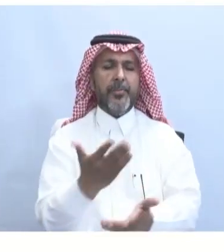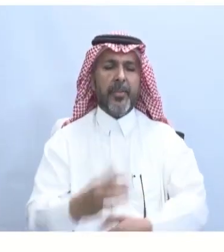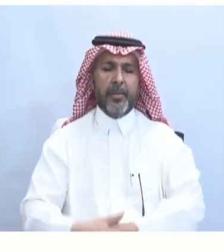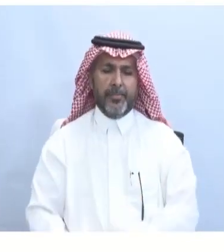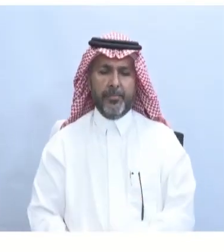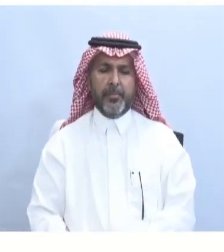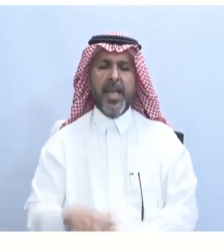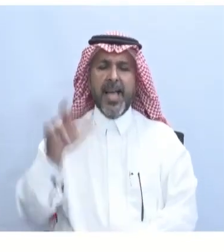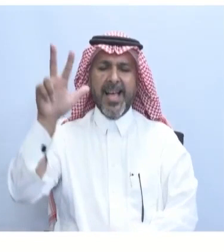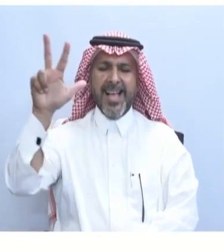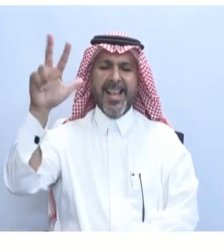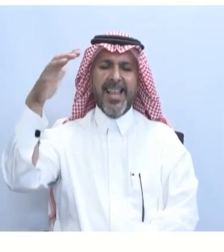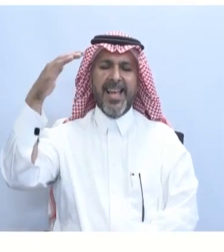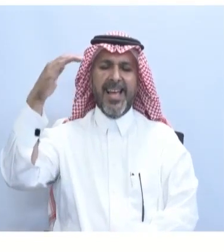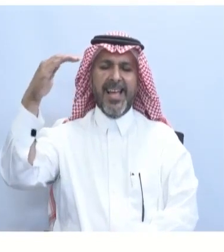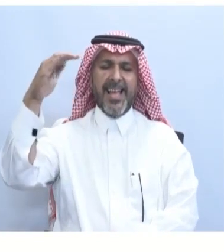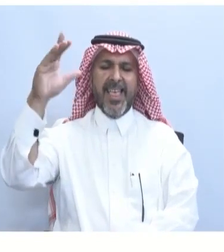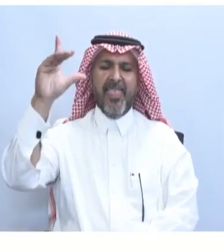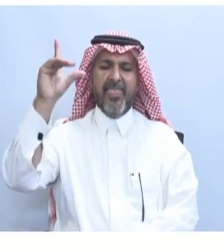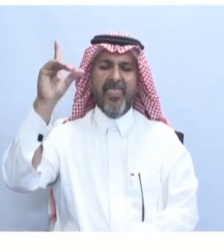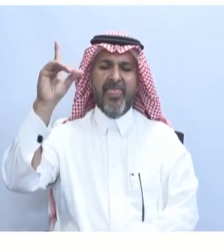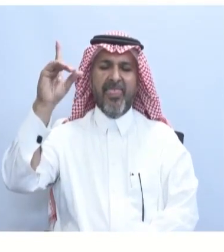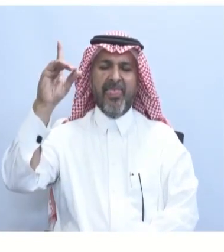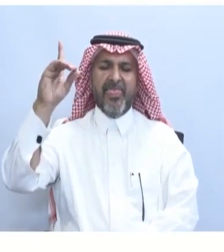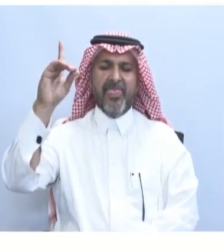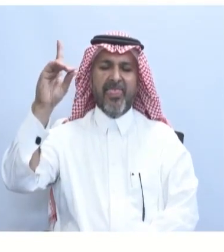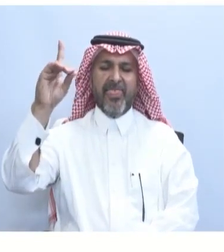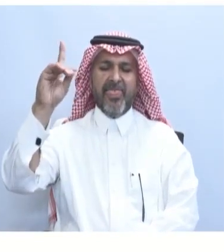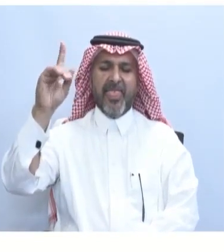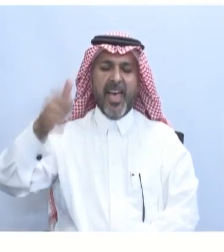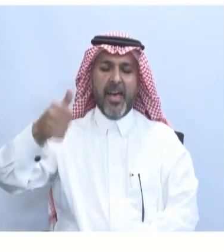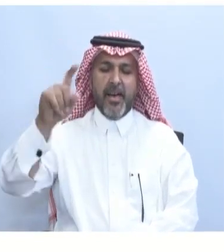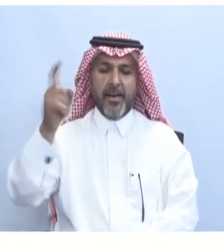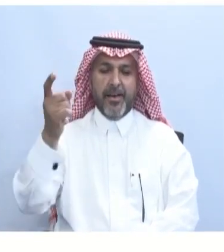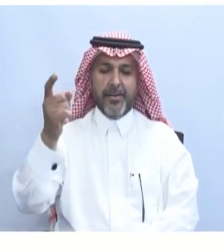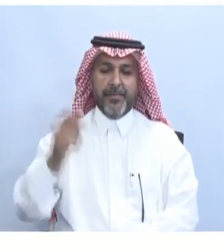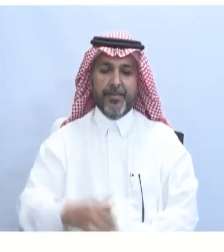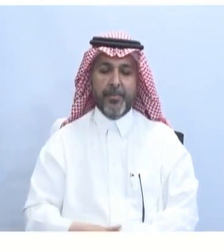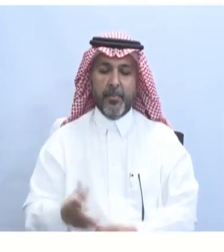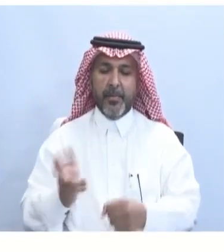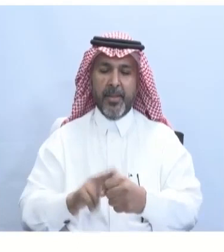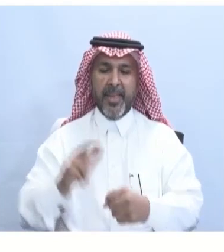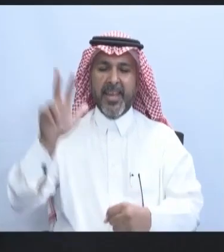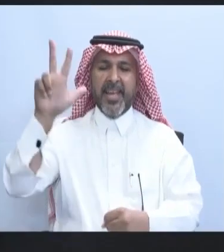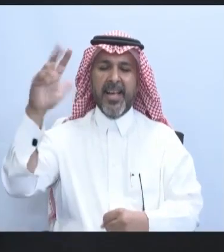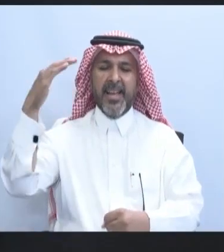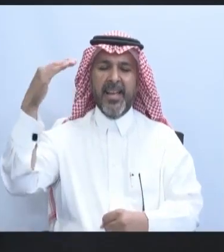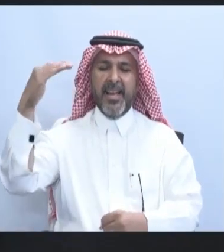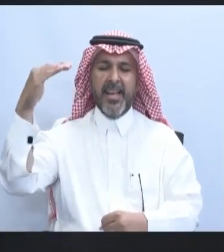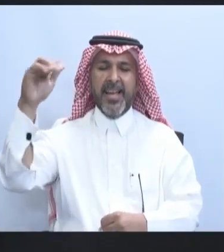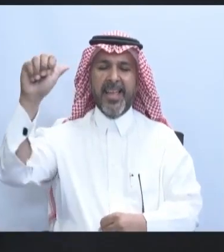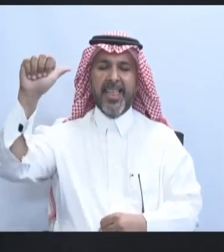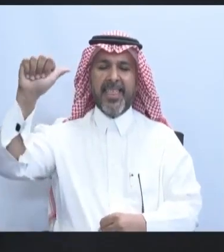وصف الحضاره الاسلاميه بناء على ما درسناه وما تعلمناه في حدود السطرين عن